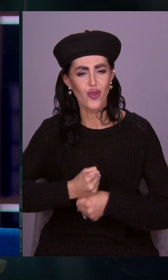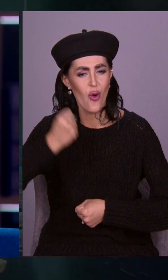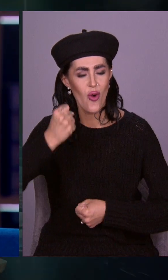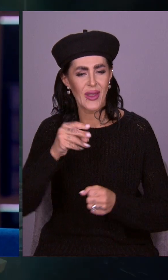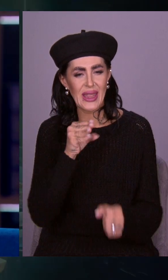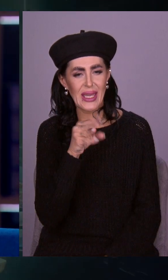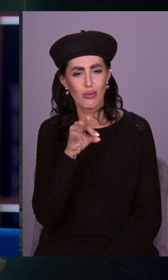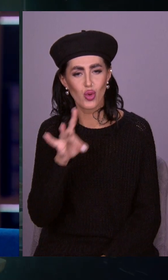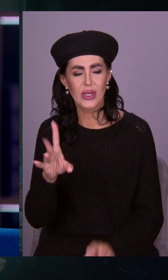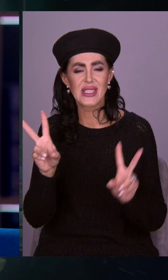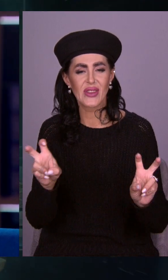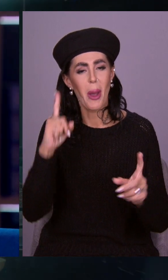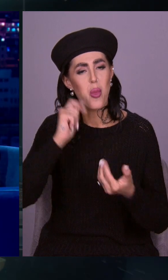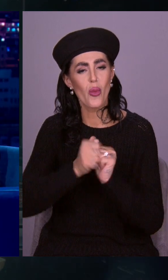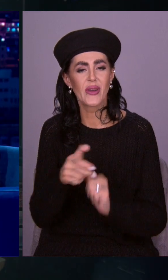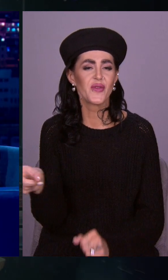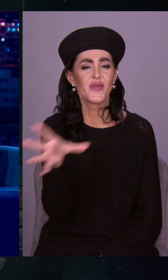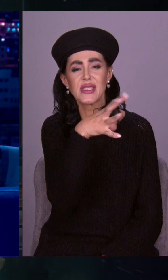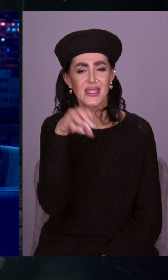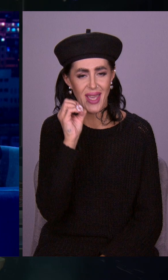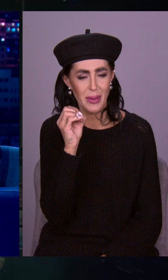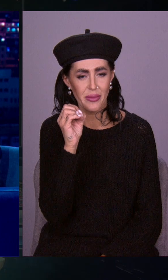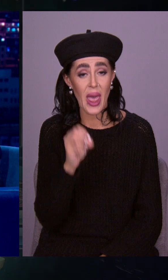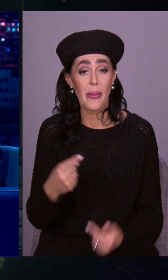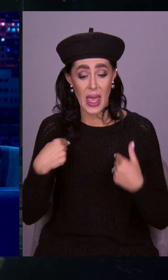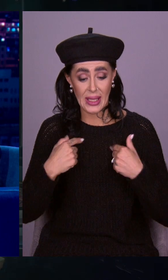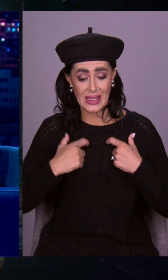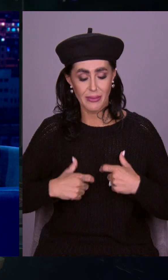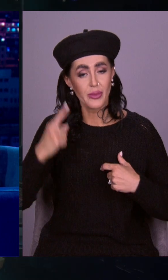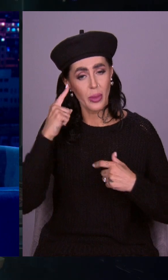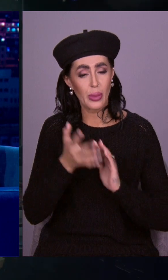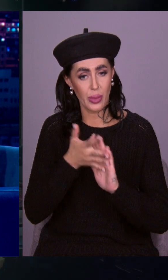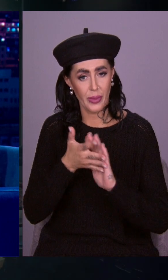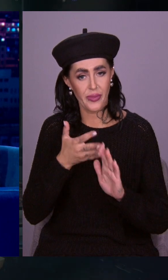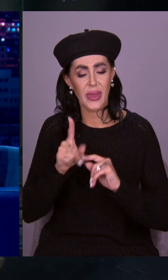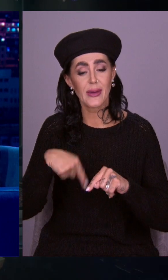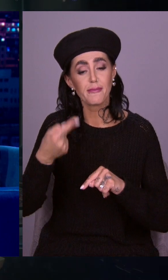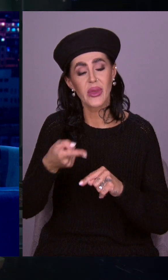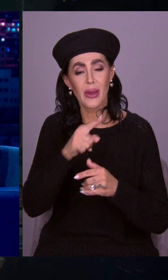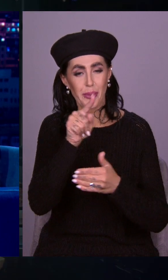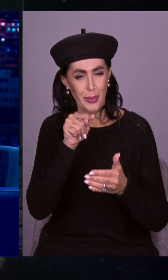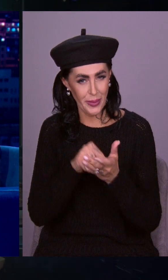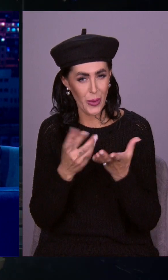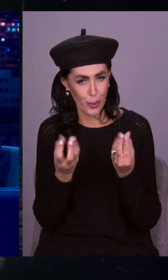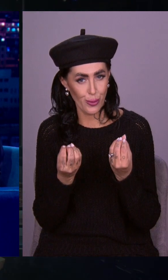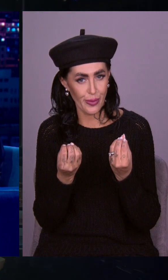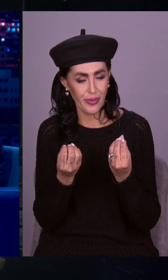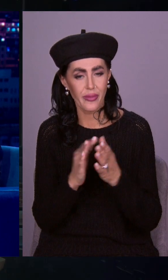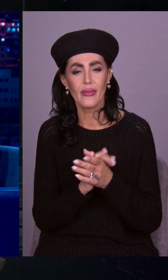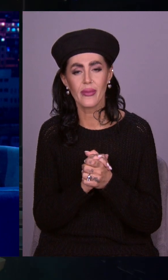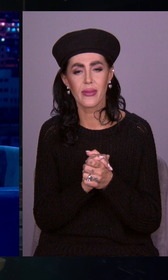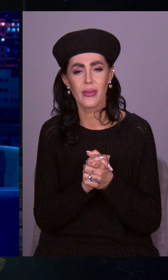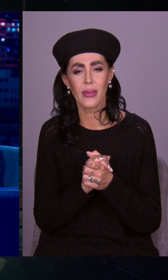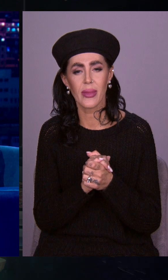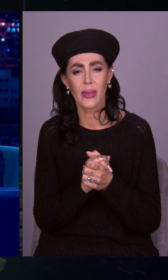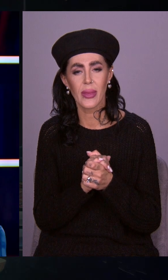Тимур пам'ятає все. Я розумію, що... Наступне запитання, воно, знаєш, належить до тих,